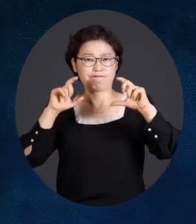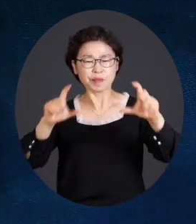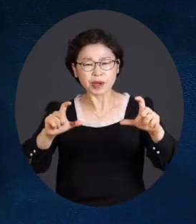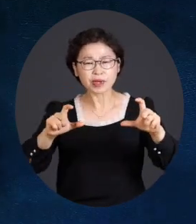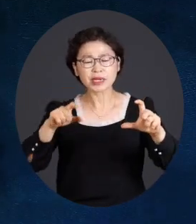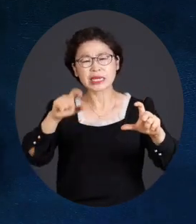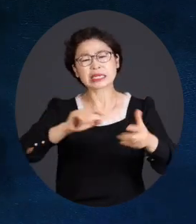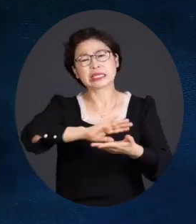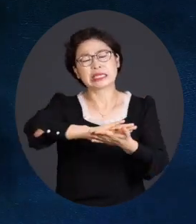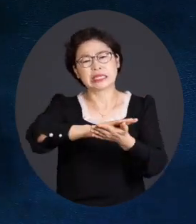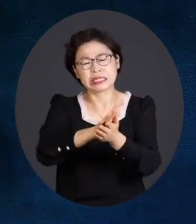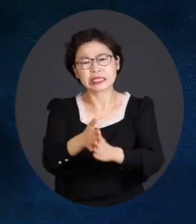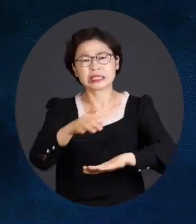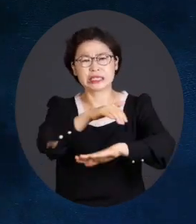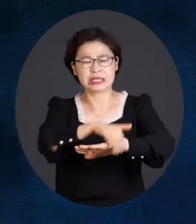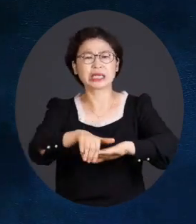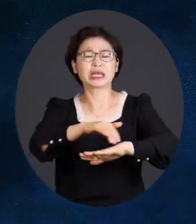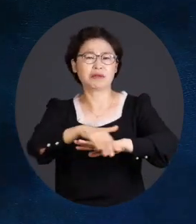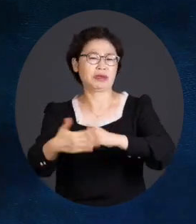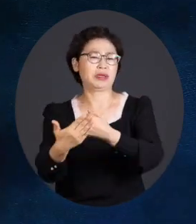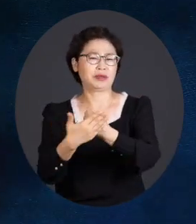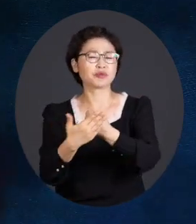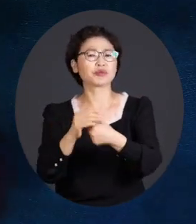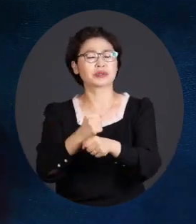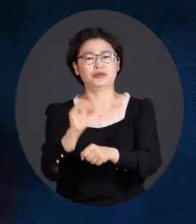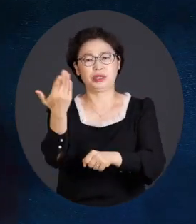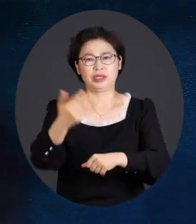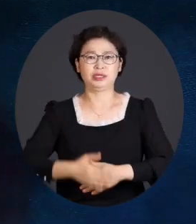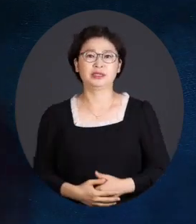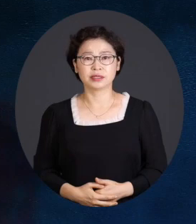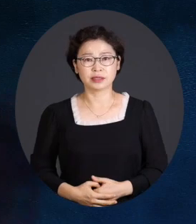참혹한 초토화 작전을 뒷받침하고 있습니다.